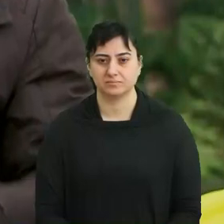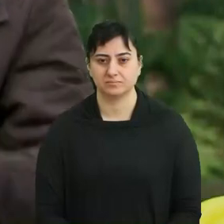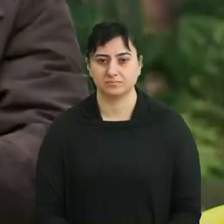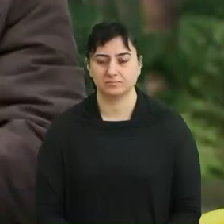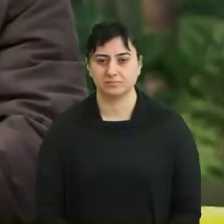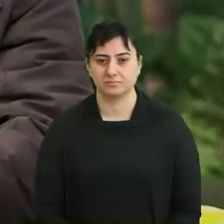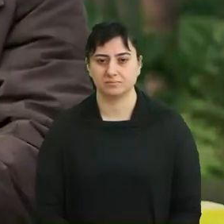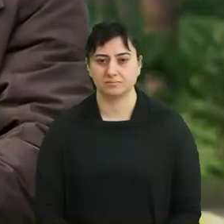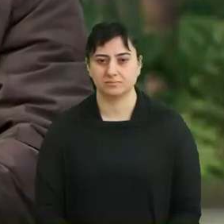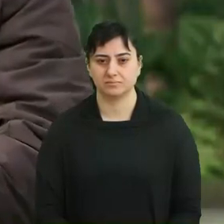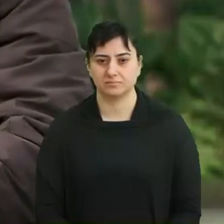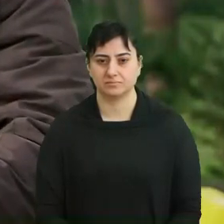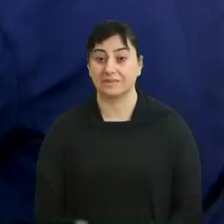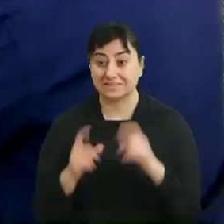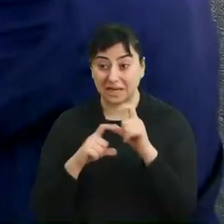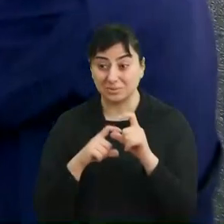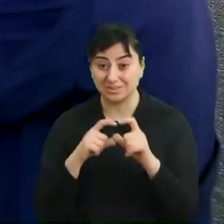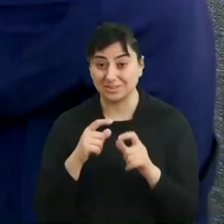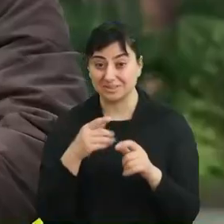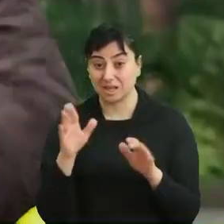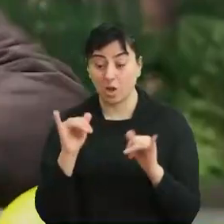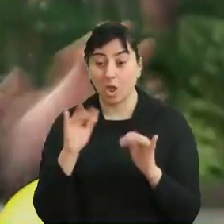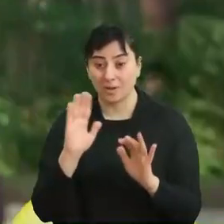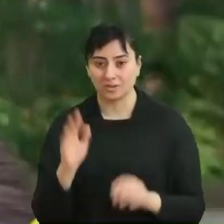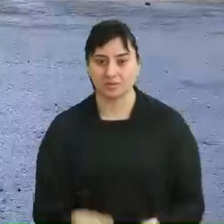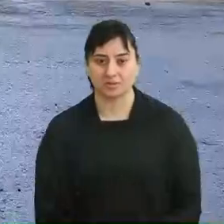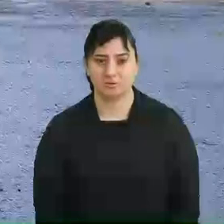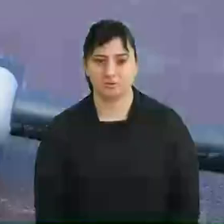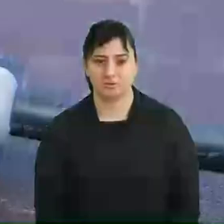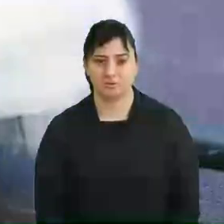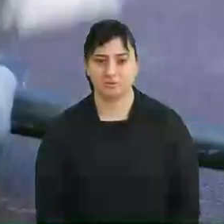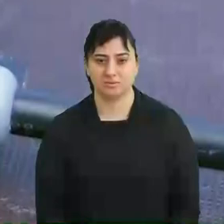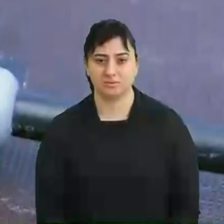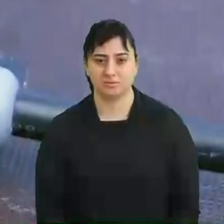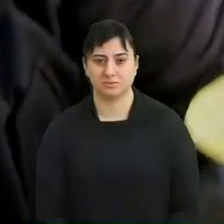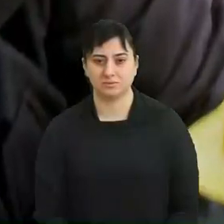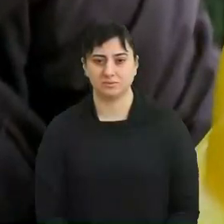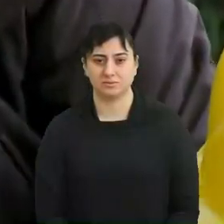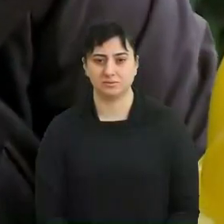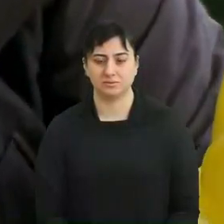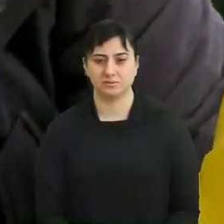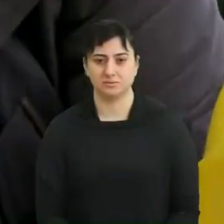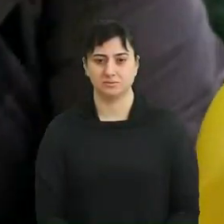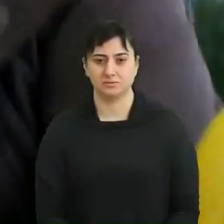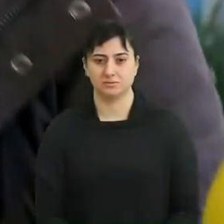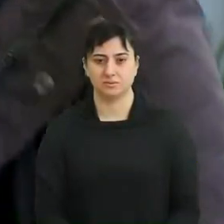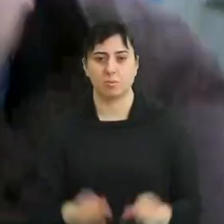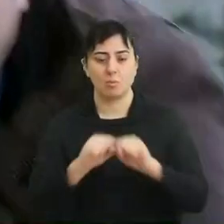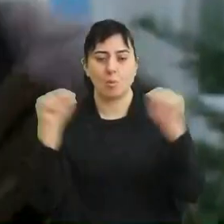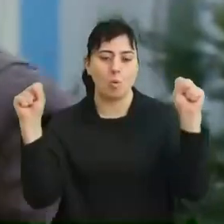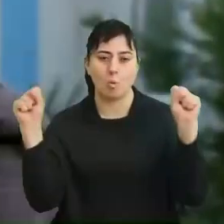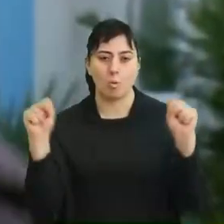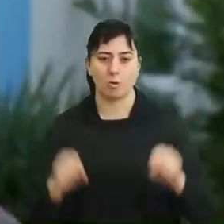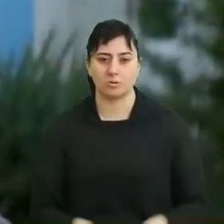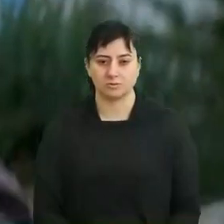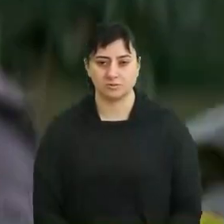gazete çıkardı cebinden. Sakın kımıldama. Sarp tırsıp kenara çekilince gazete butonun üstüne geldi. Üçü